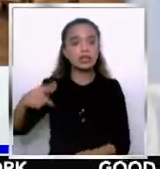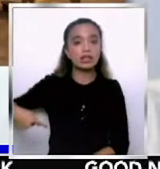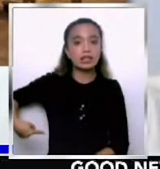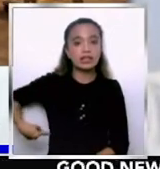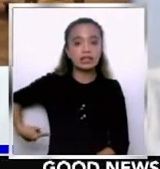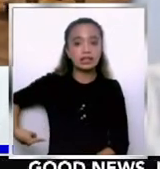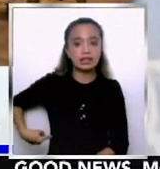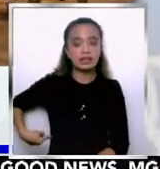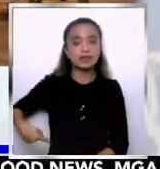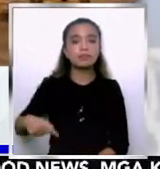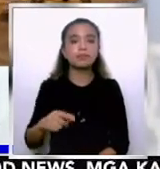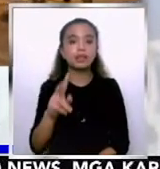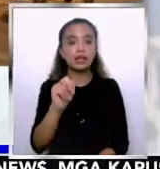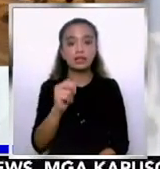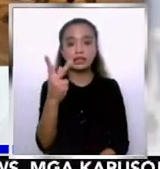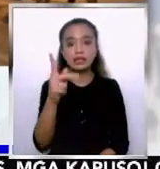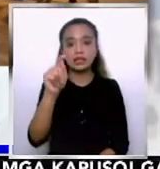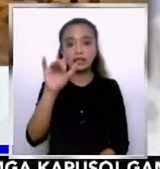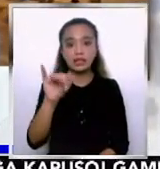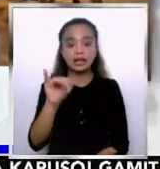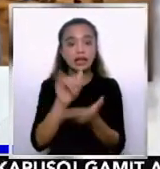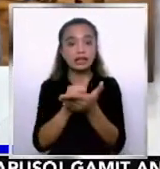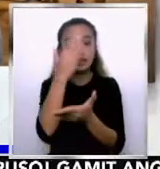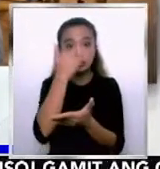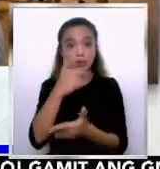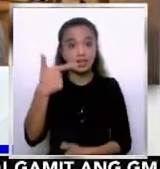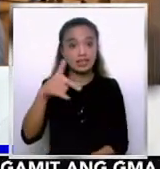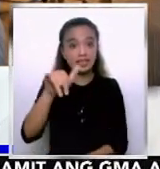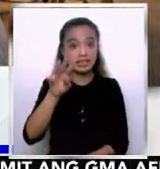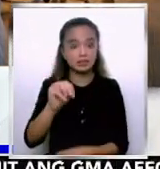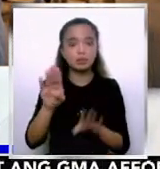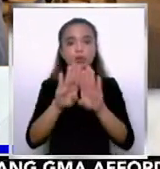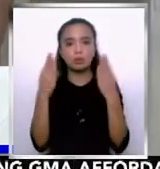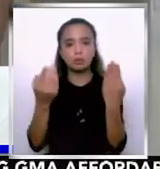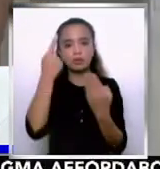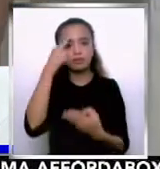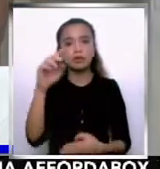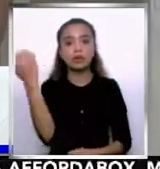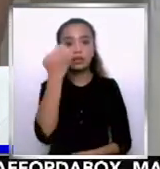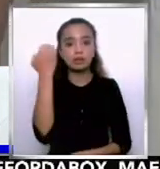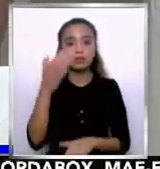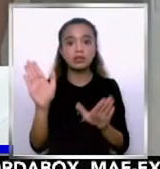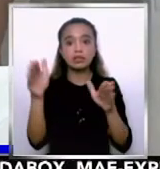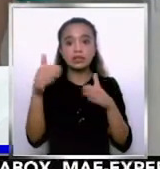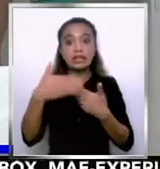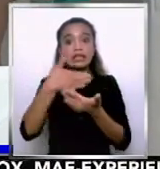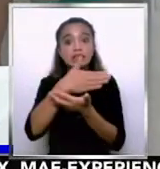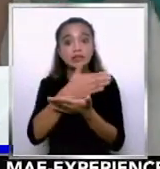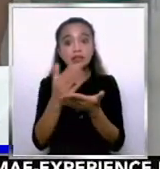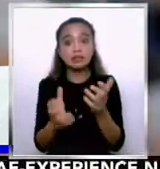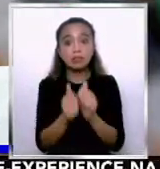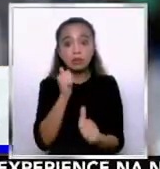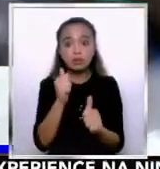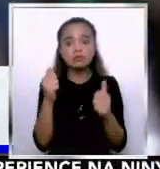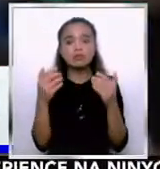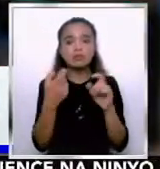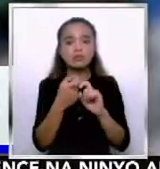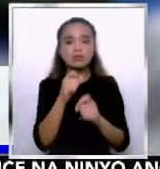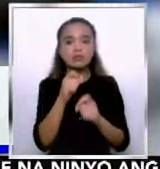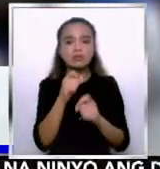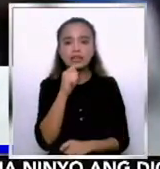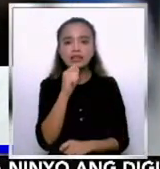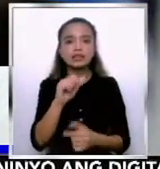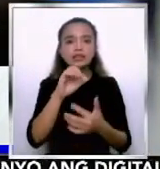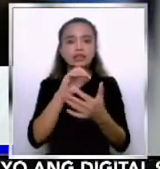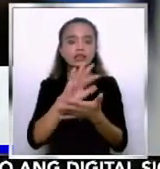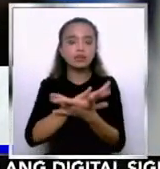na nila ang kanilang gym para sa ER patients. Karamihan din ay non-COVID. Pero para kay Dr. Edsel Salvanya, espesyalista